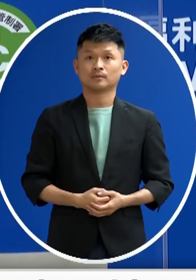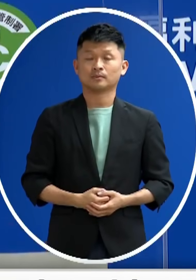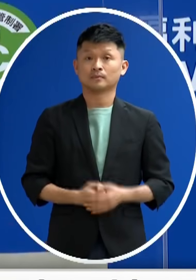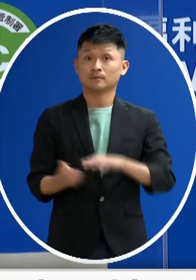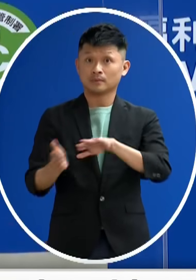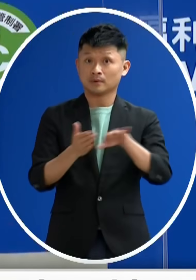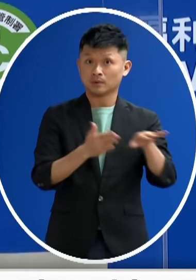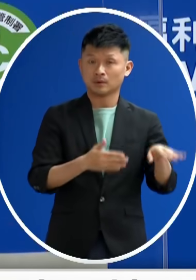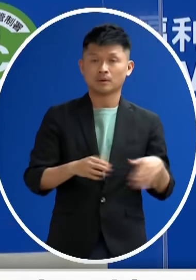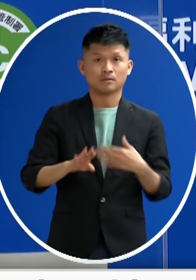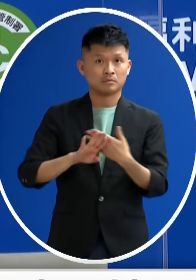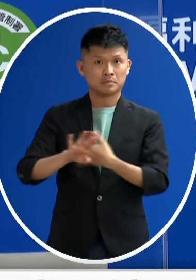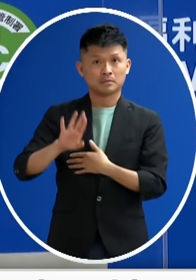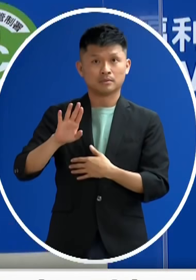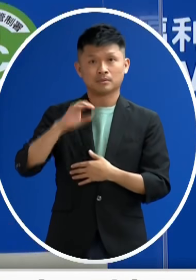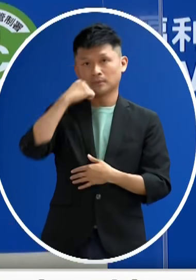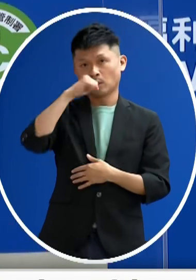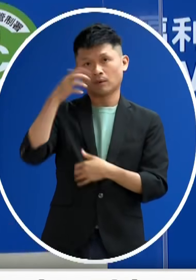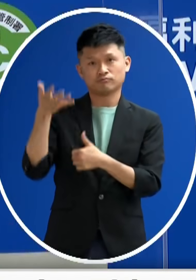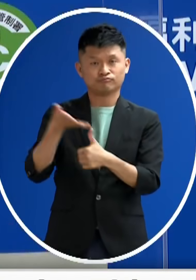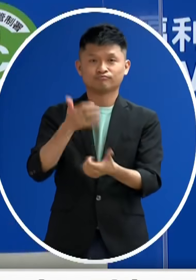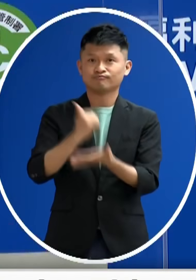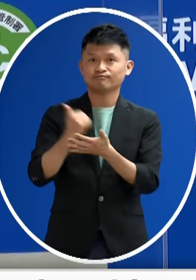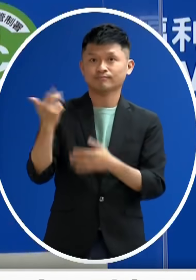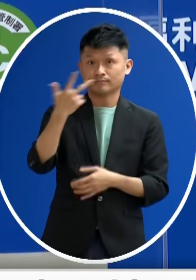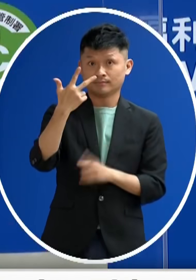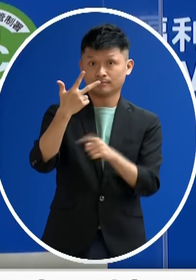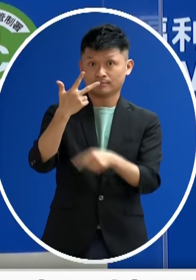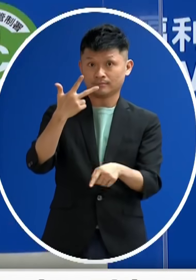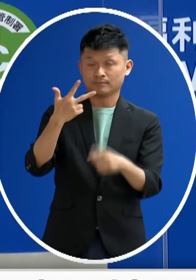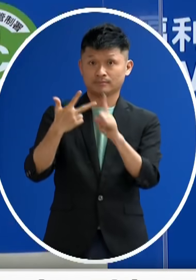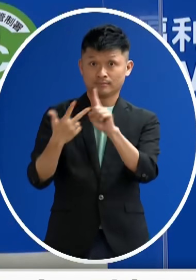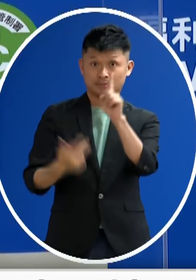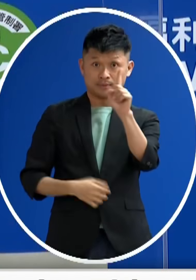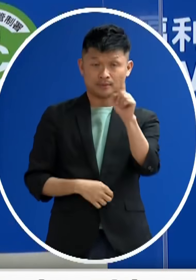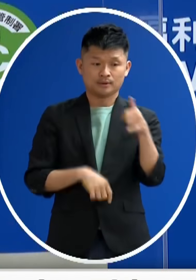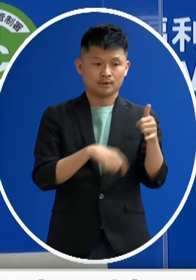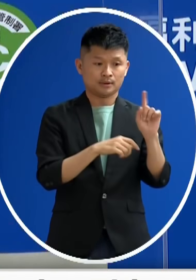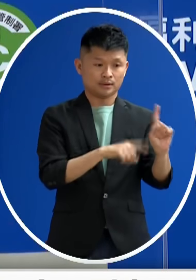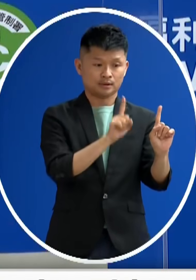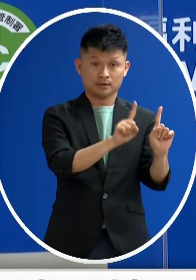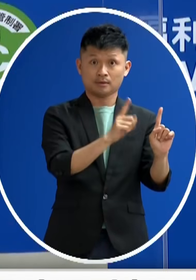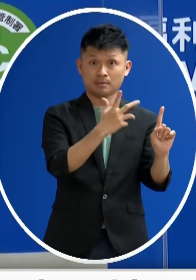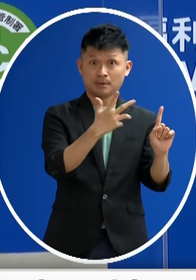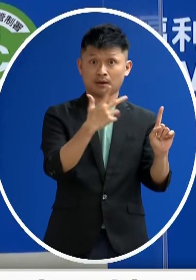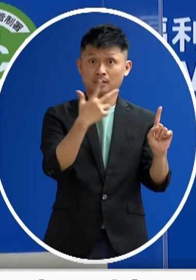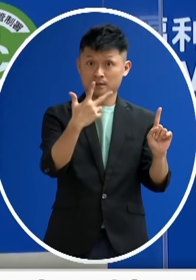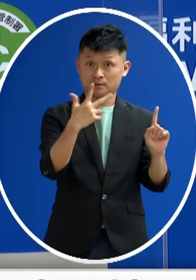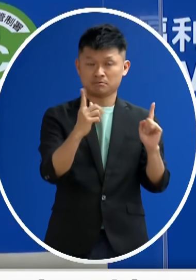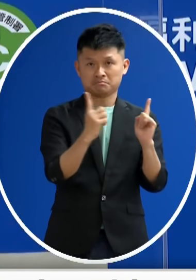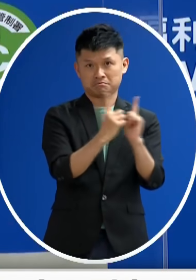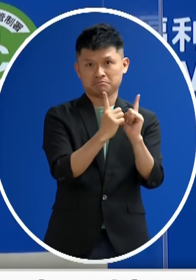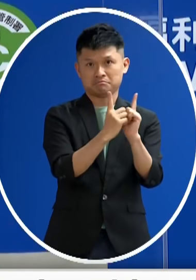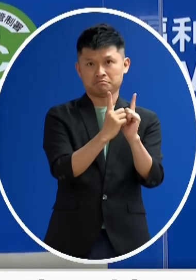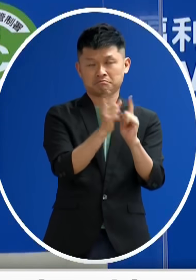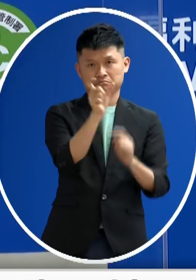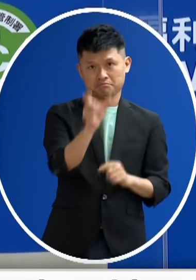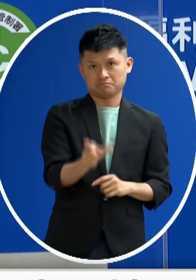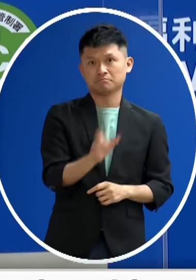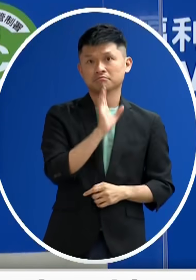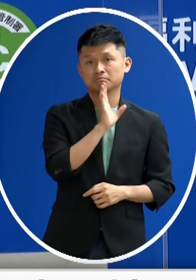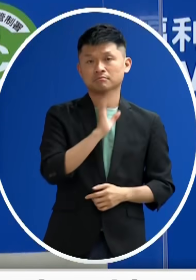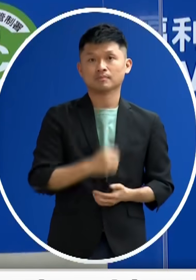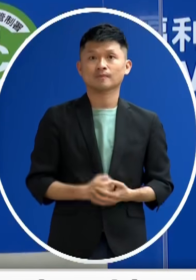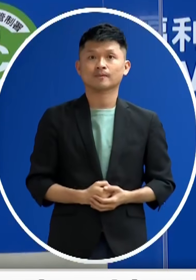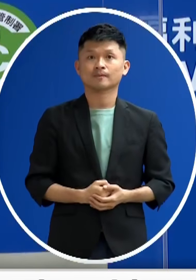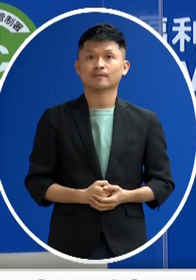那另外我们新增的7例的本土的案例，那1例为1187的接触者，1187的接触